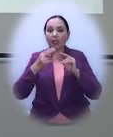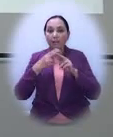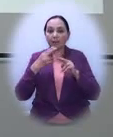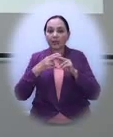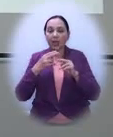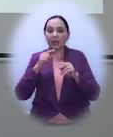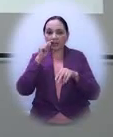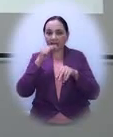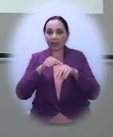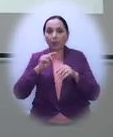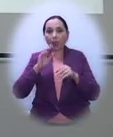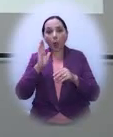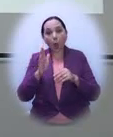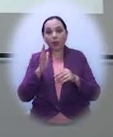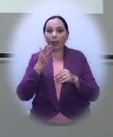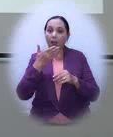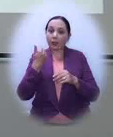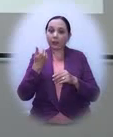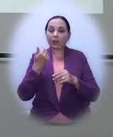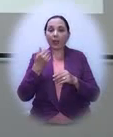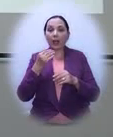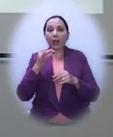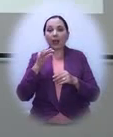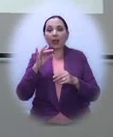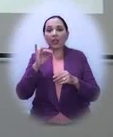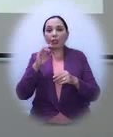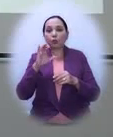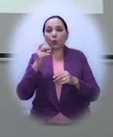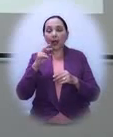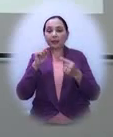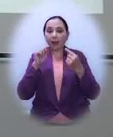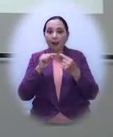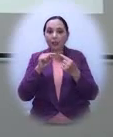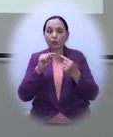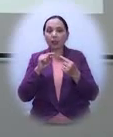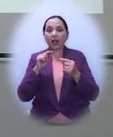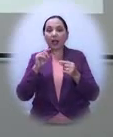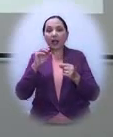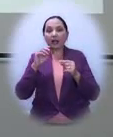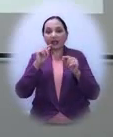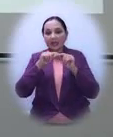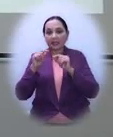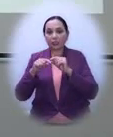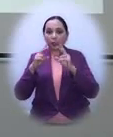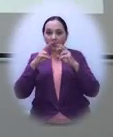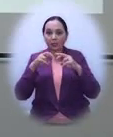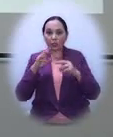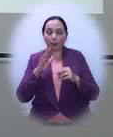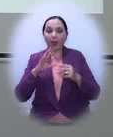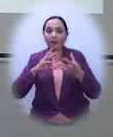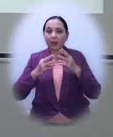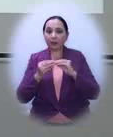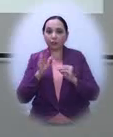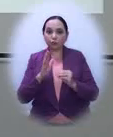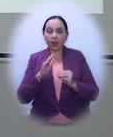qoplamaga tegib qolgan qolmaganligini insulyatsiya qarshiligi insulyatsiya testerda tekshirib o'tiladi va